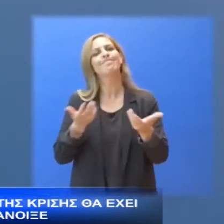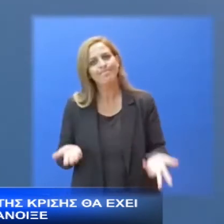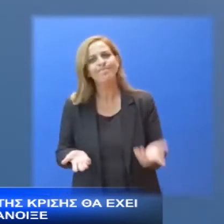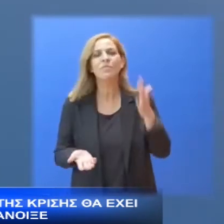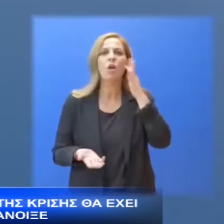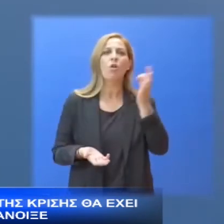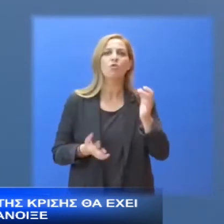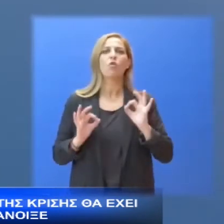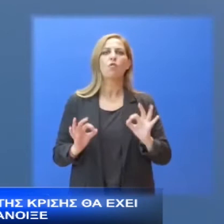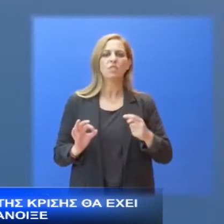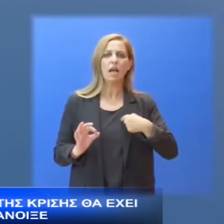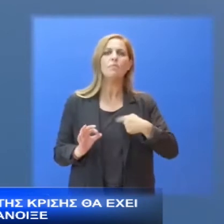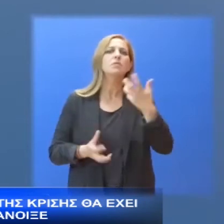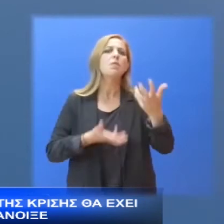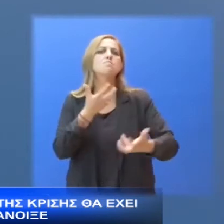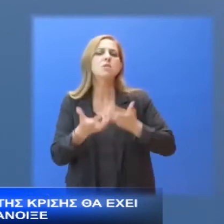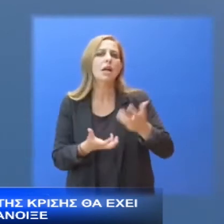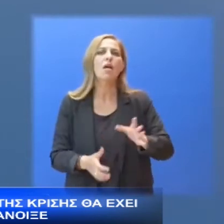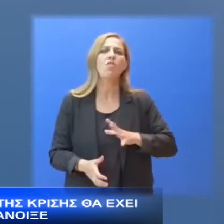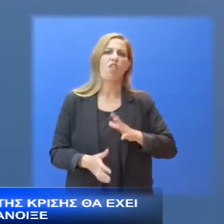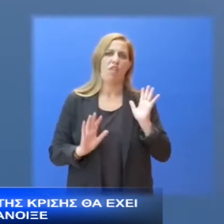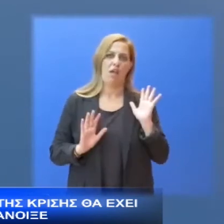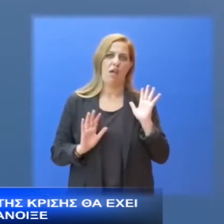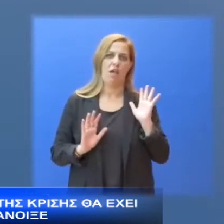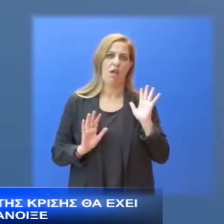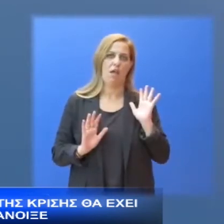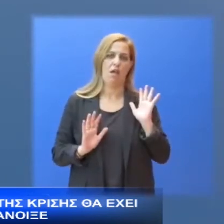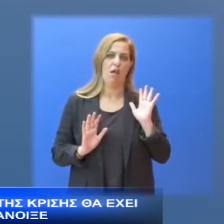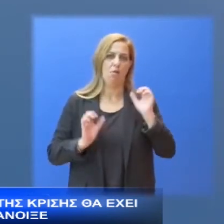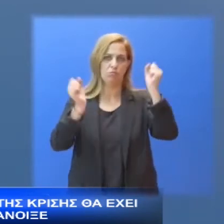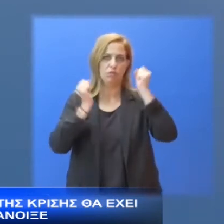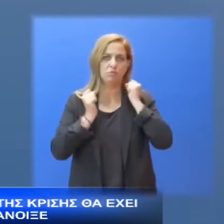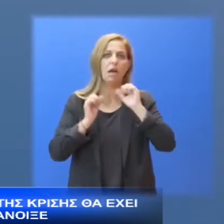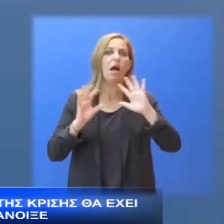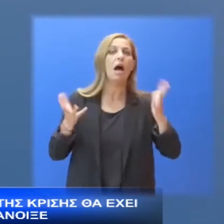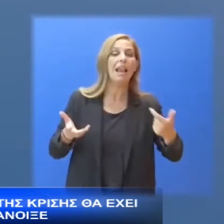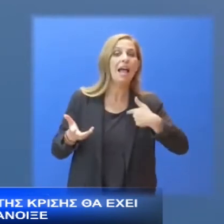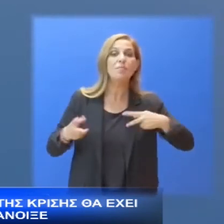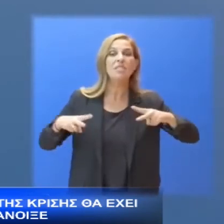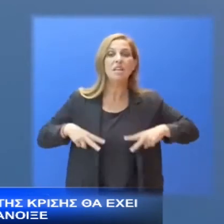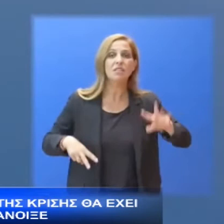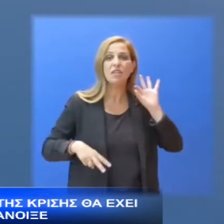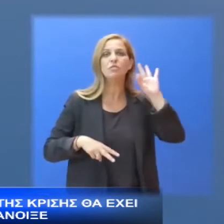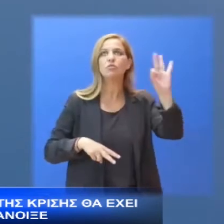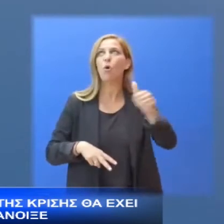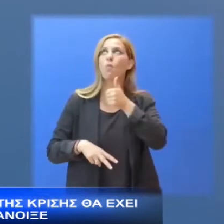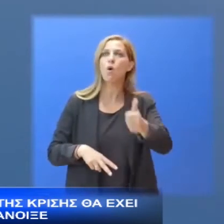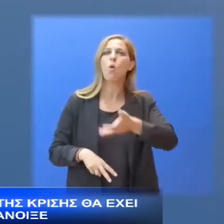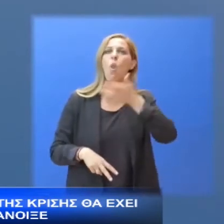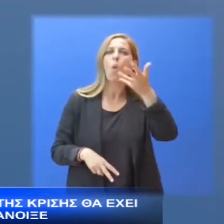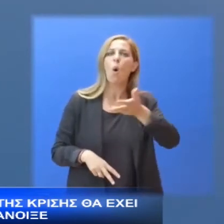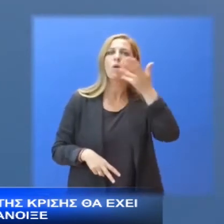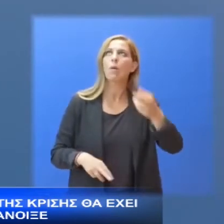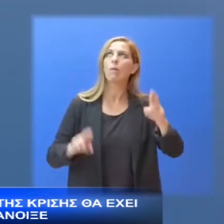να μην είχαμε τις απώλειες που έχουμε από τις πυρκαγιές. Το ζητούμενο όμως για την κυβέρνηση δεν είναι το ευκταίο, αλλά είναι η διαχείριση μιας